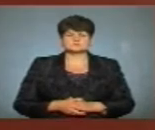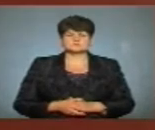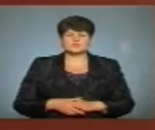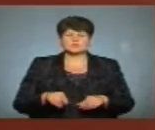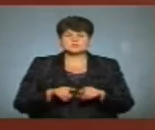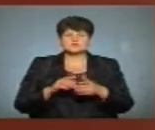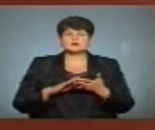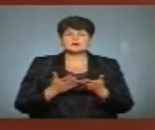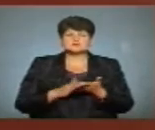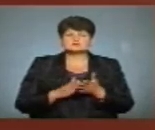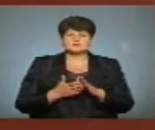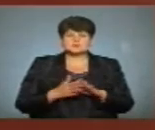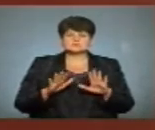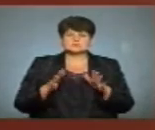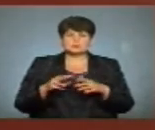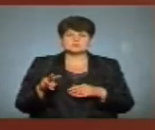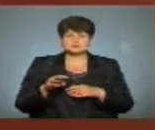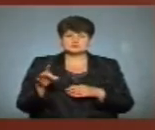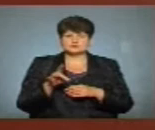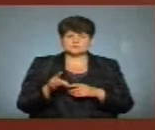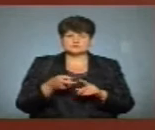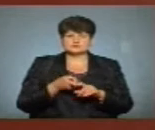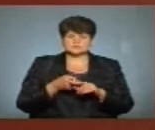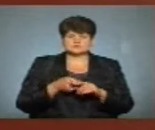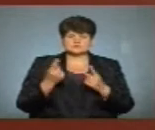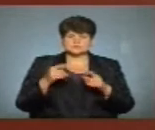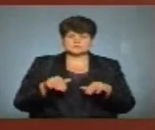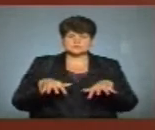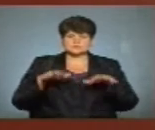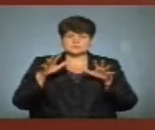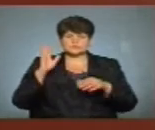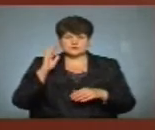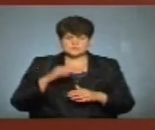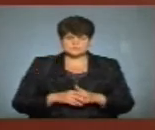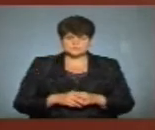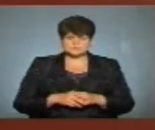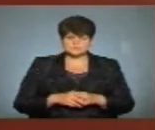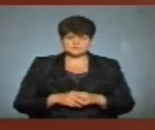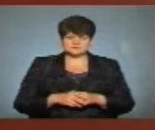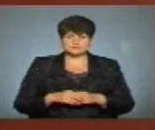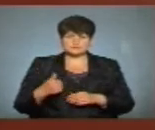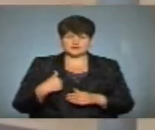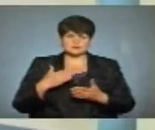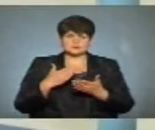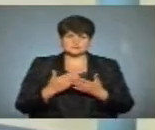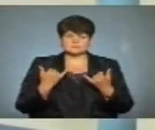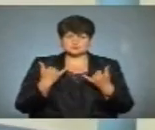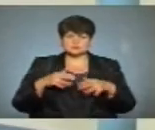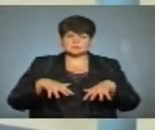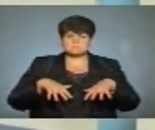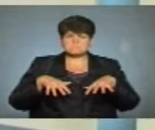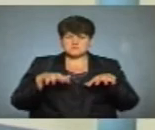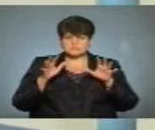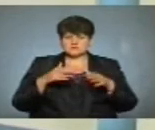Отже, яка ситуація склалася у Монастирському районі через значний підйом води? Ну, ми маємо сьогодні паводок, який